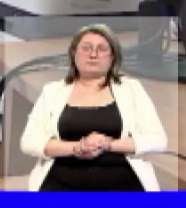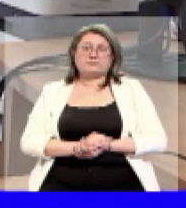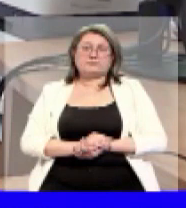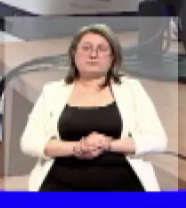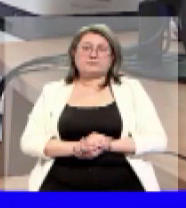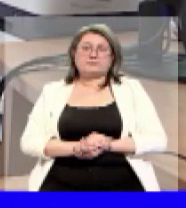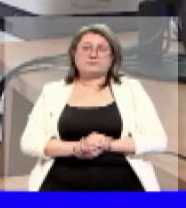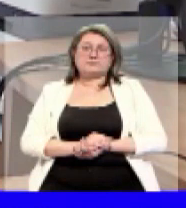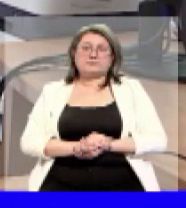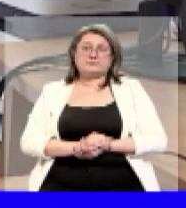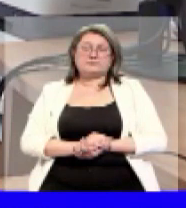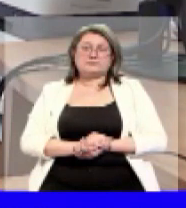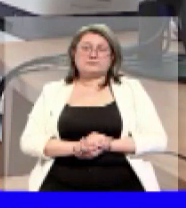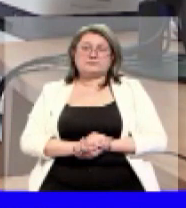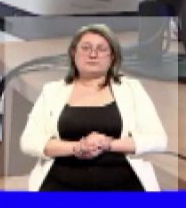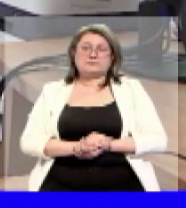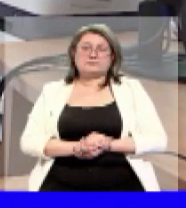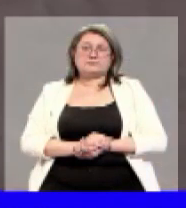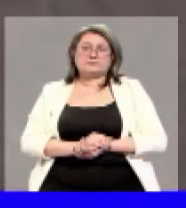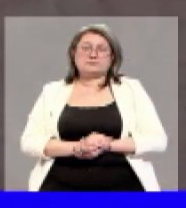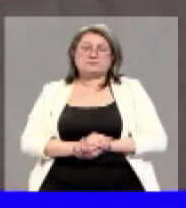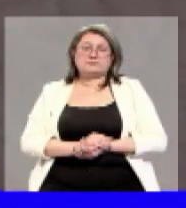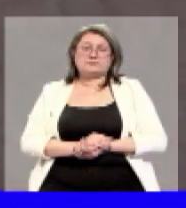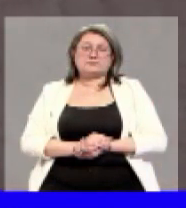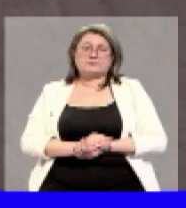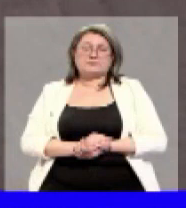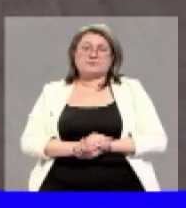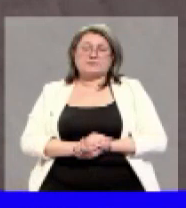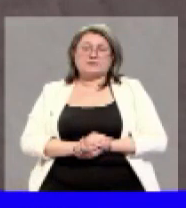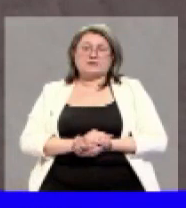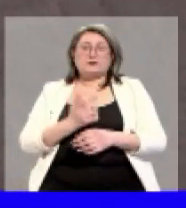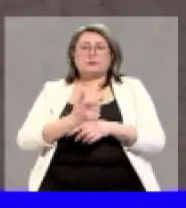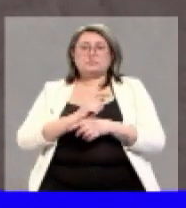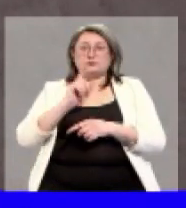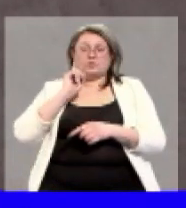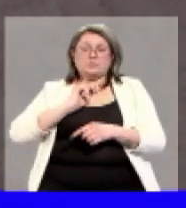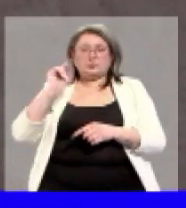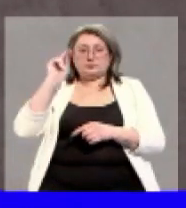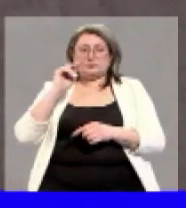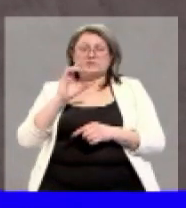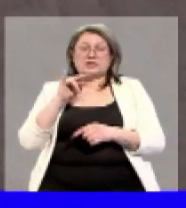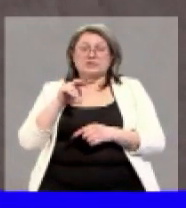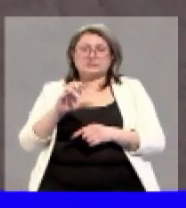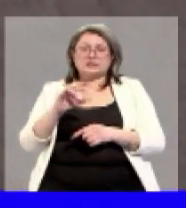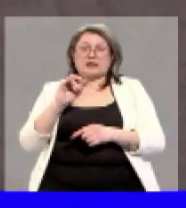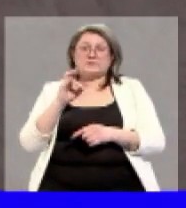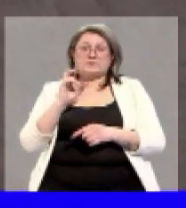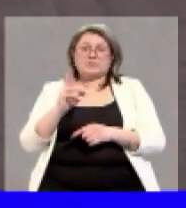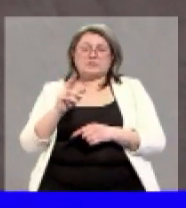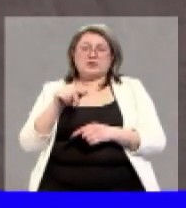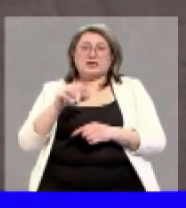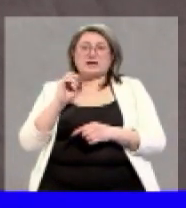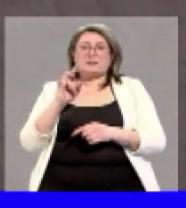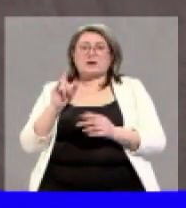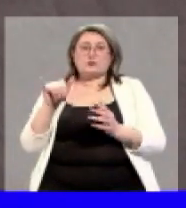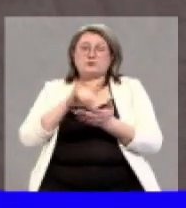шығарып, өзі болашақта қолданса болады. Еңбек қосымшасына енгізілген Skills еңбекте оқу өте ыңғайлы. Айта кету